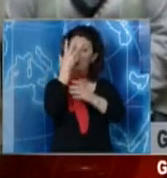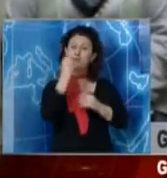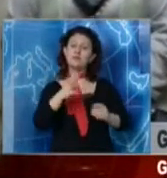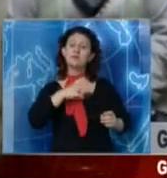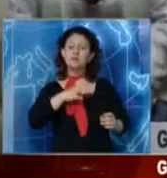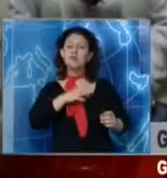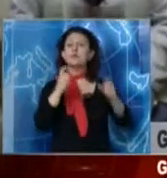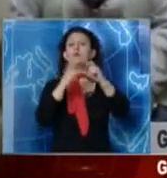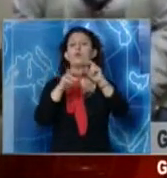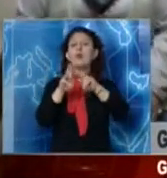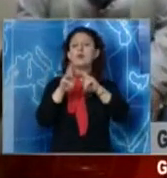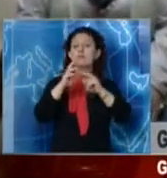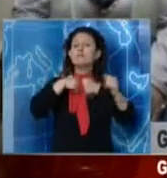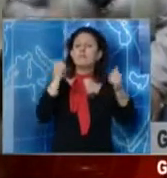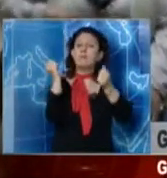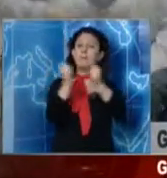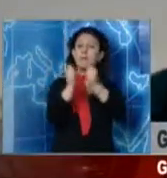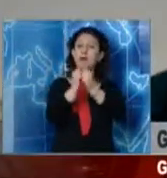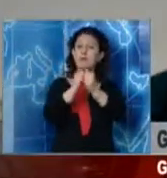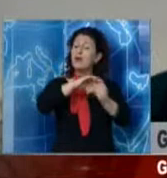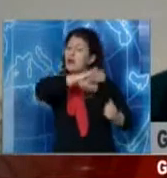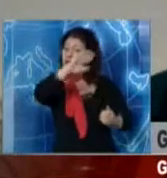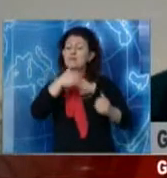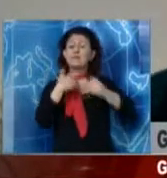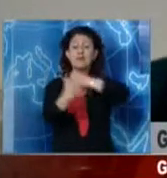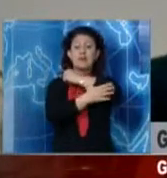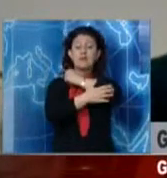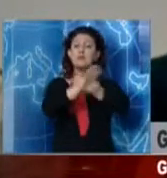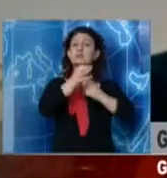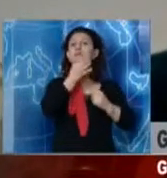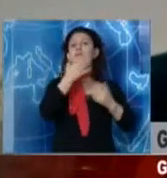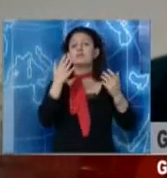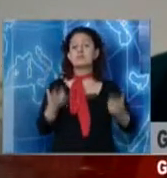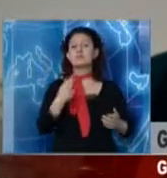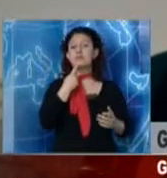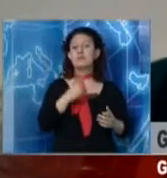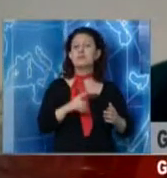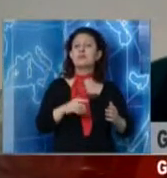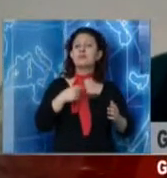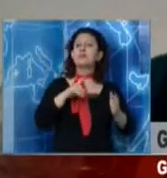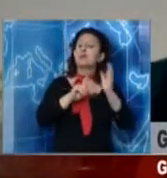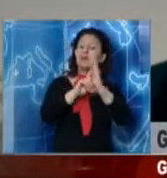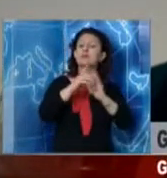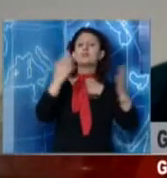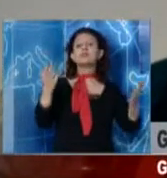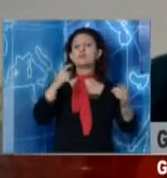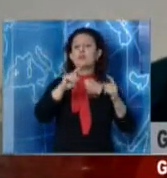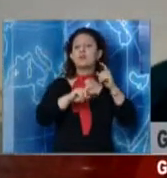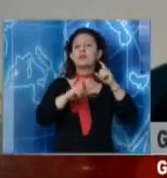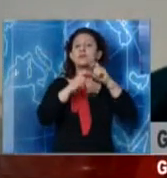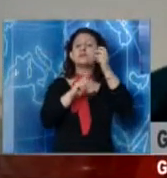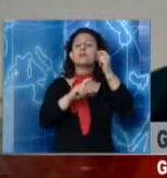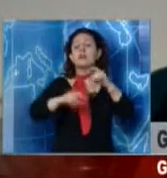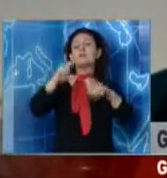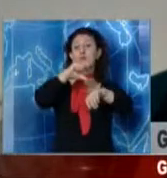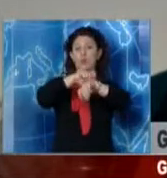ve beraberinde kendisine yardım eli uzatan herkese çok teşekkür etti. İleriye doğru sayısaldayım. O yüzden